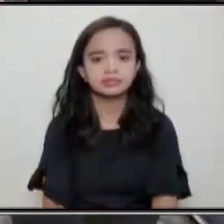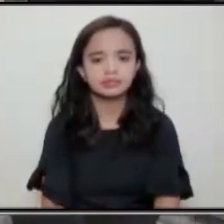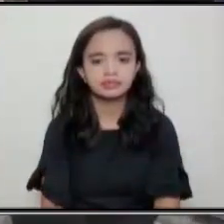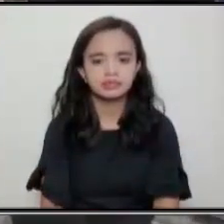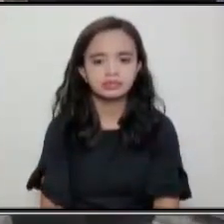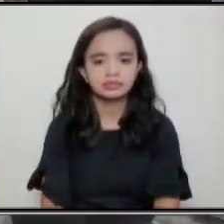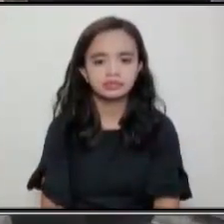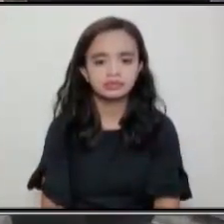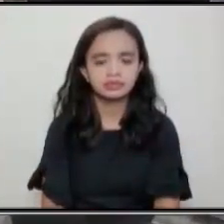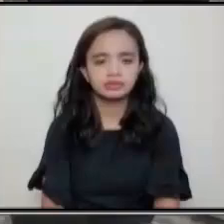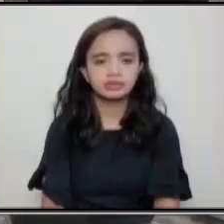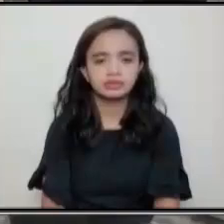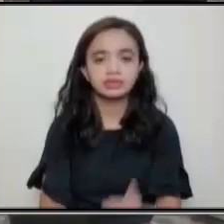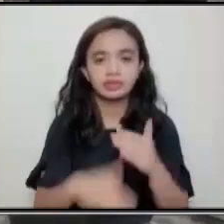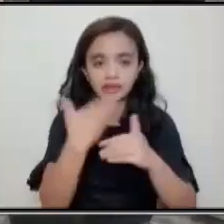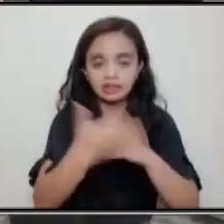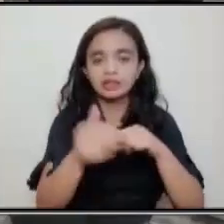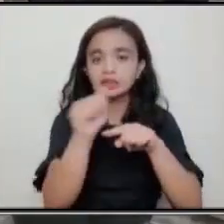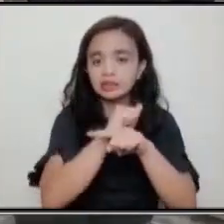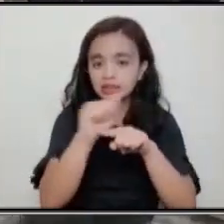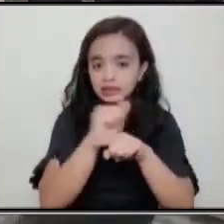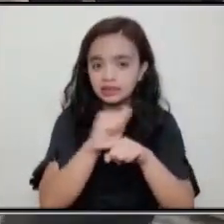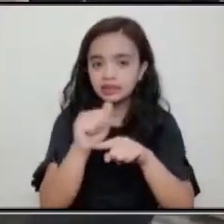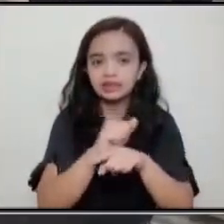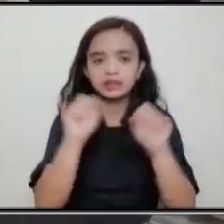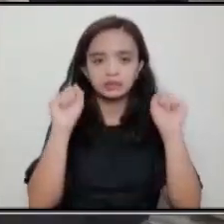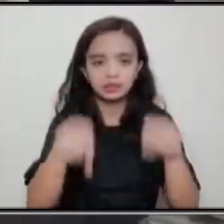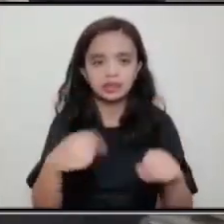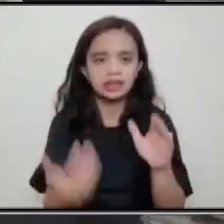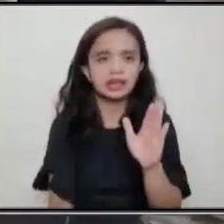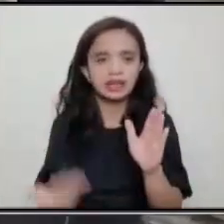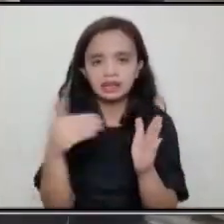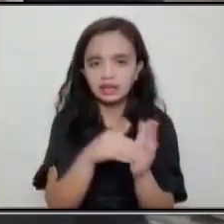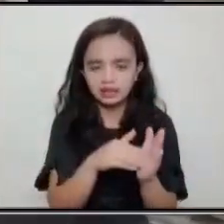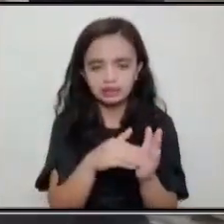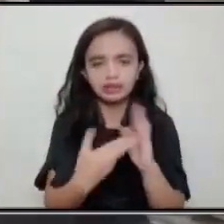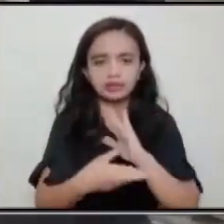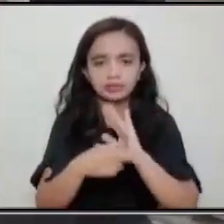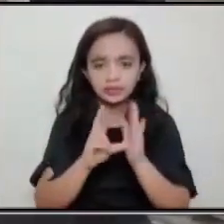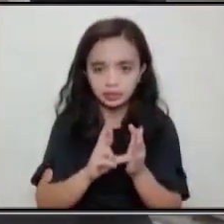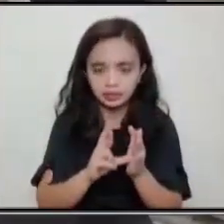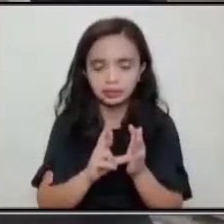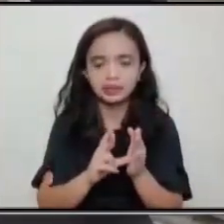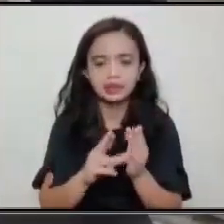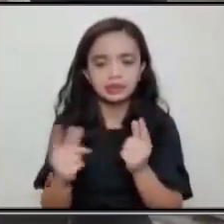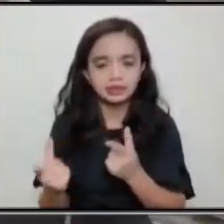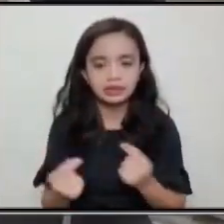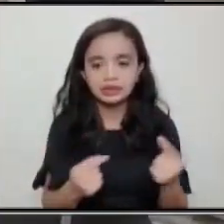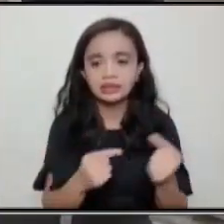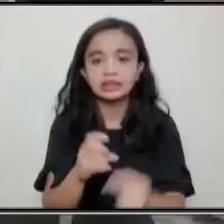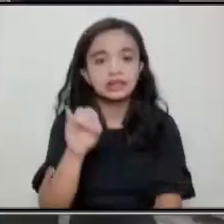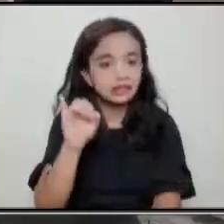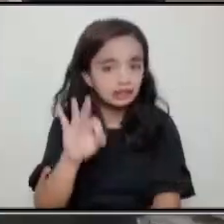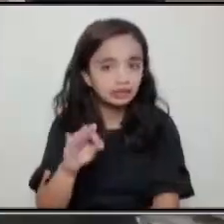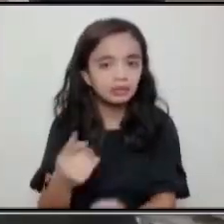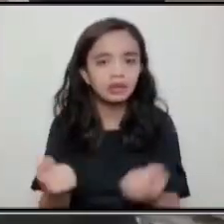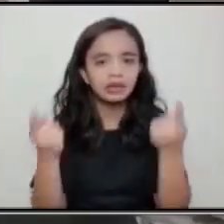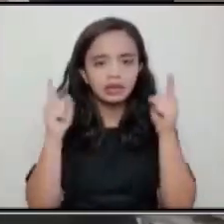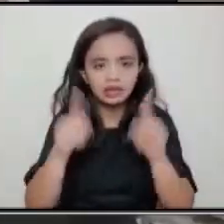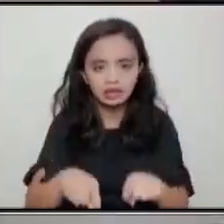mga drills na pwede nating i-re-enact yung gagawin natin if ever na mangyari yung actual